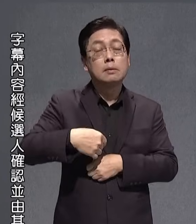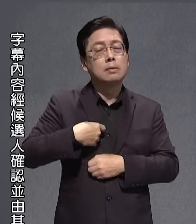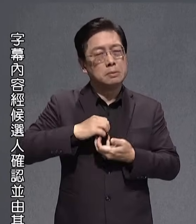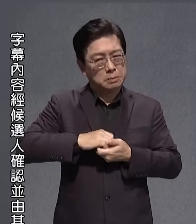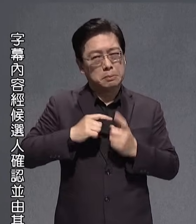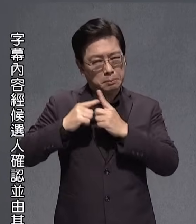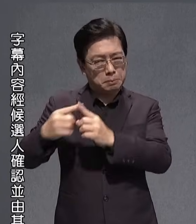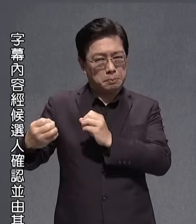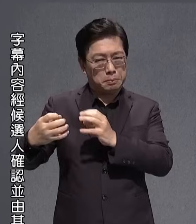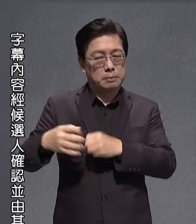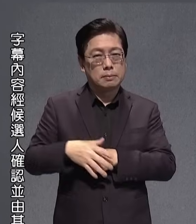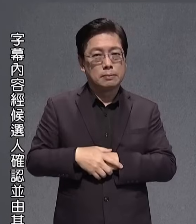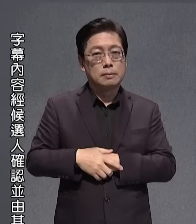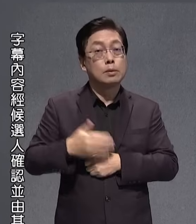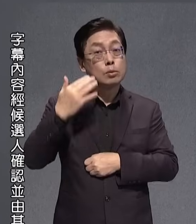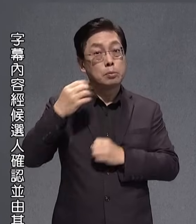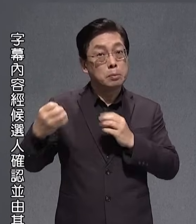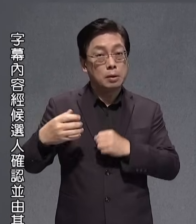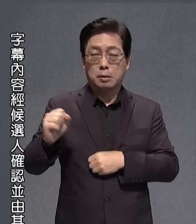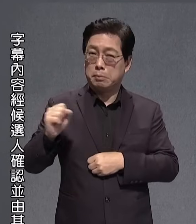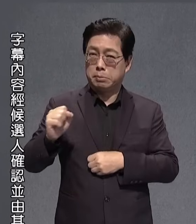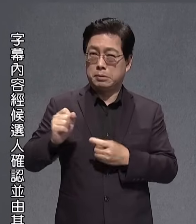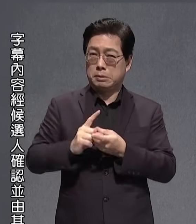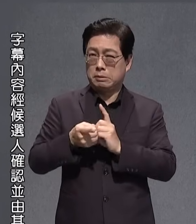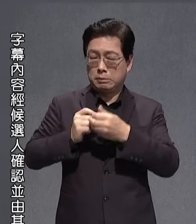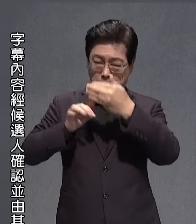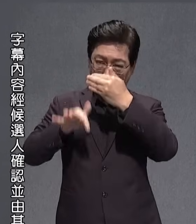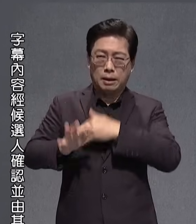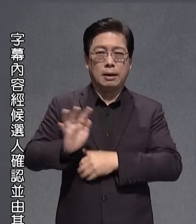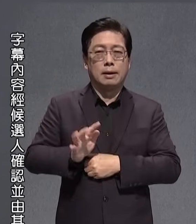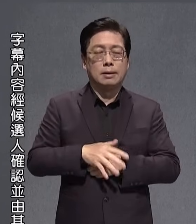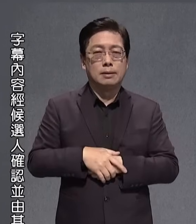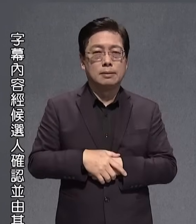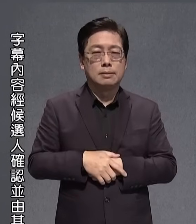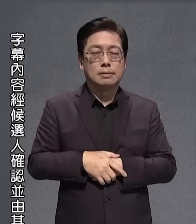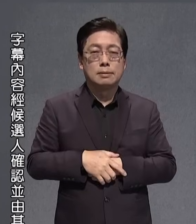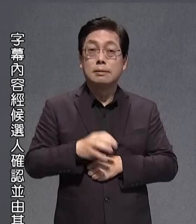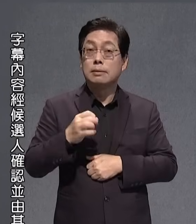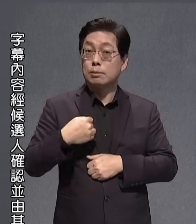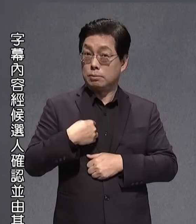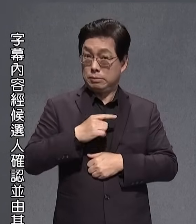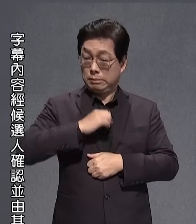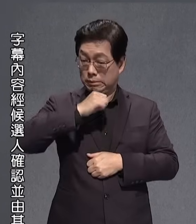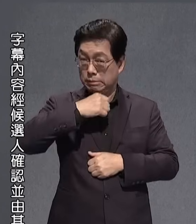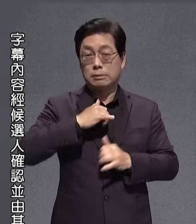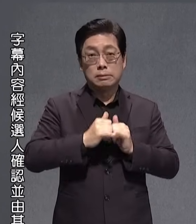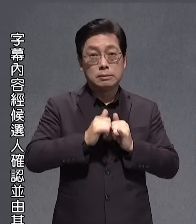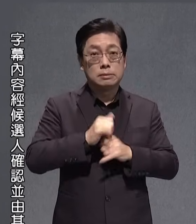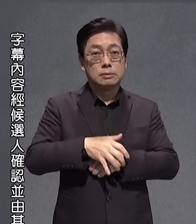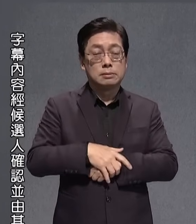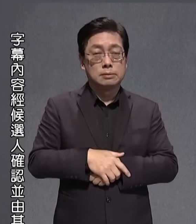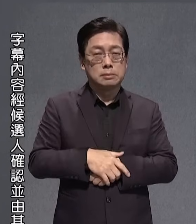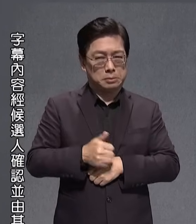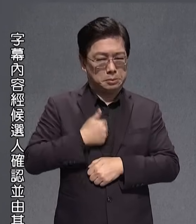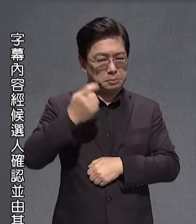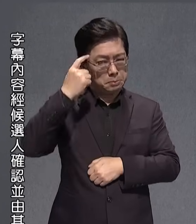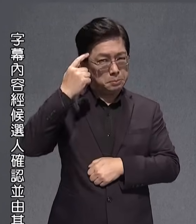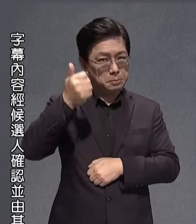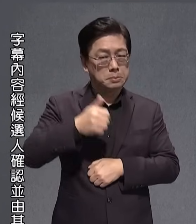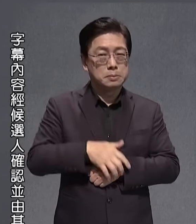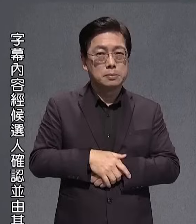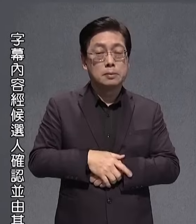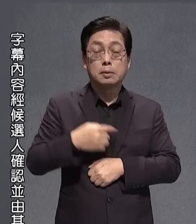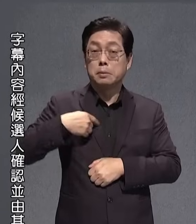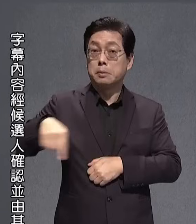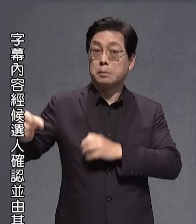讲啊。啊，你若要去讲，就卖搁当模糊，因为我们的台湾人民是进入地位的，咱